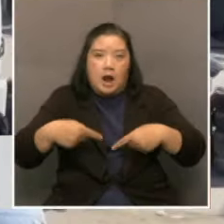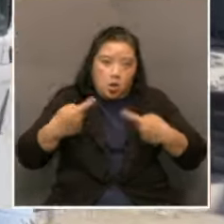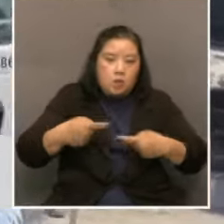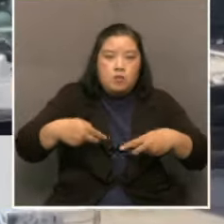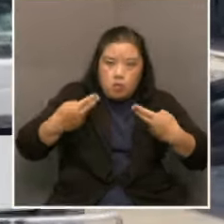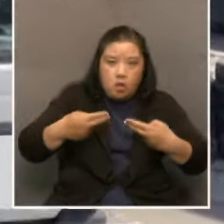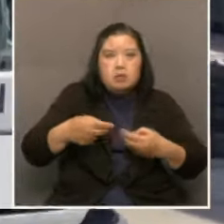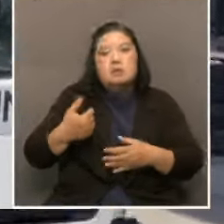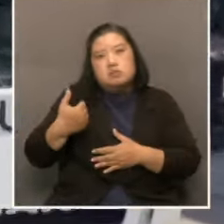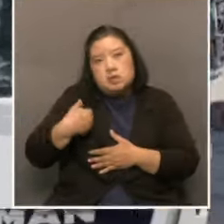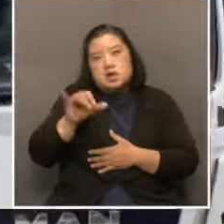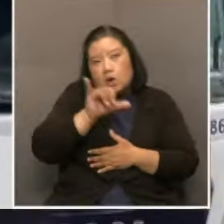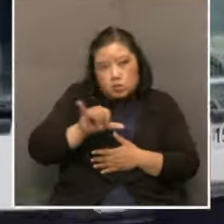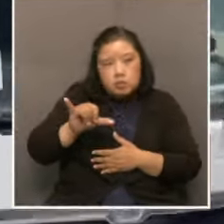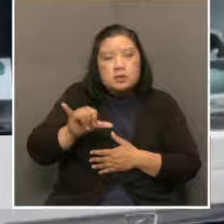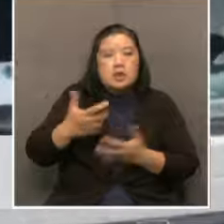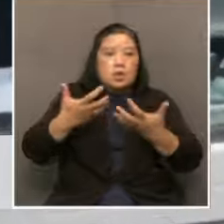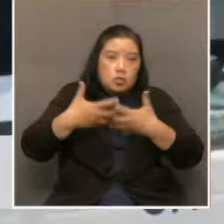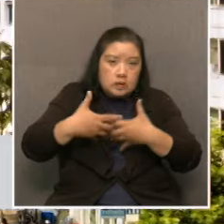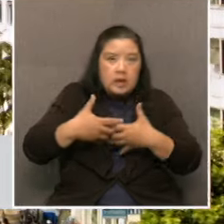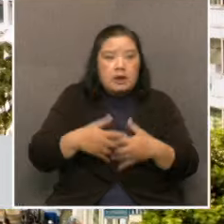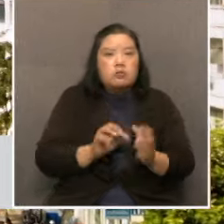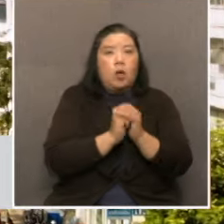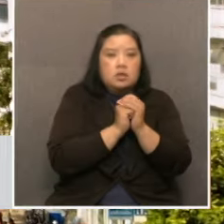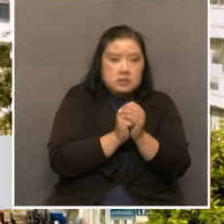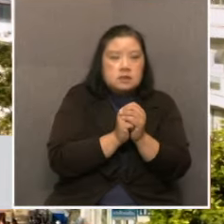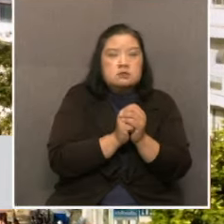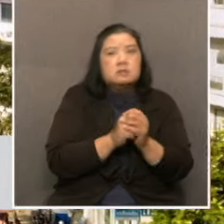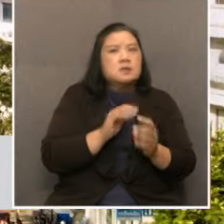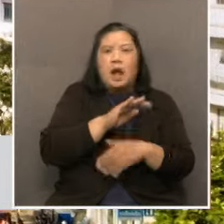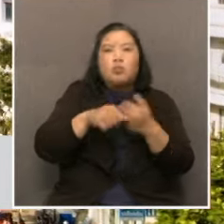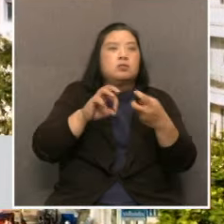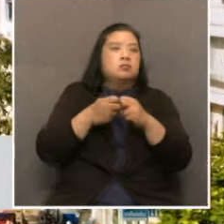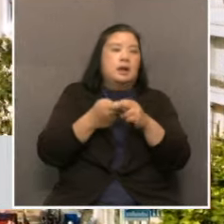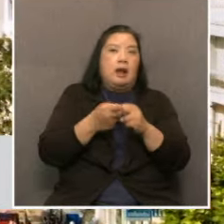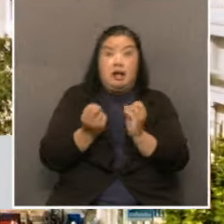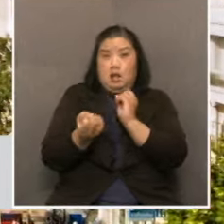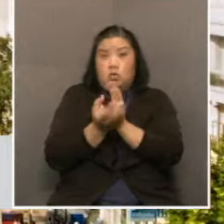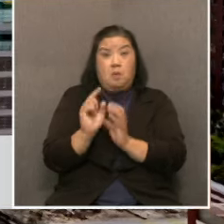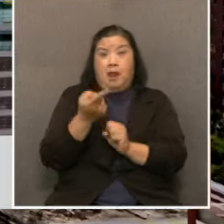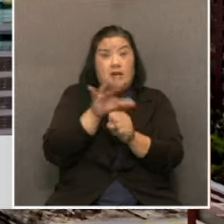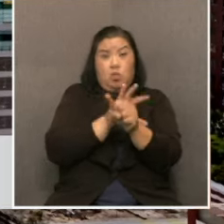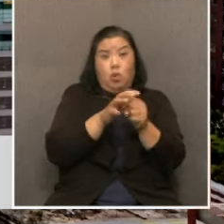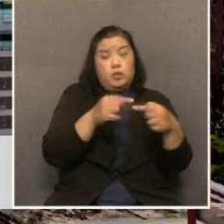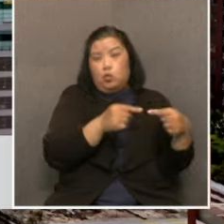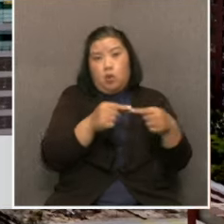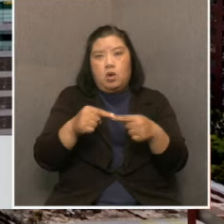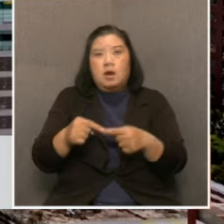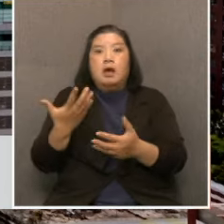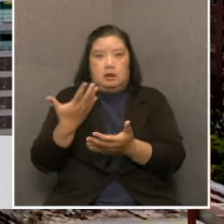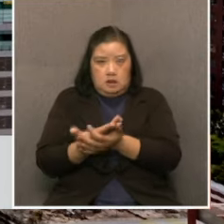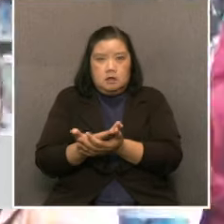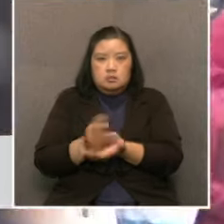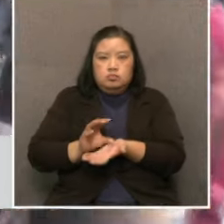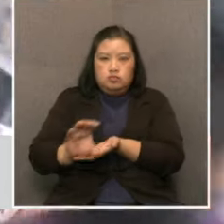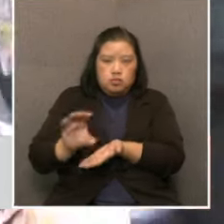ครับการผลิตที่ชะลอตัวลงของจีนนะครับอันนี้มาจากโควิดตั้งแต่แรกอยู่แล้วเพราะฉะนั้นการอัดฉีดจะช่วยประค